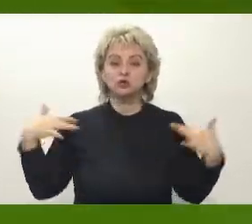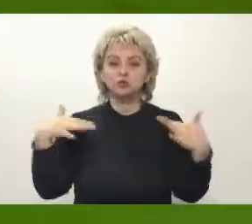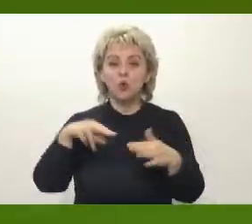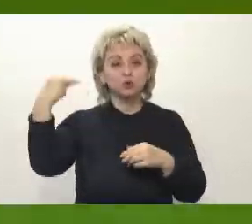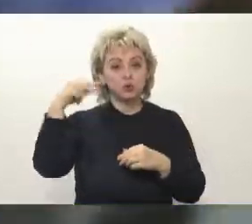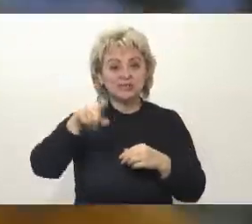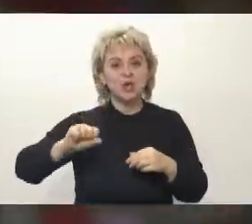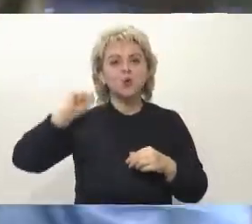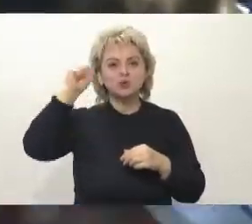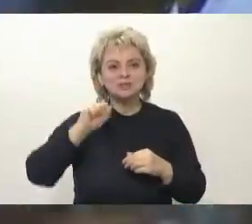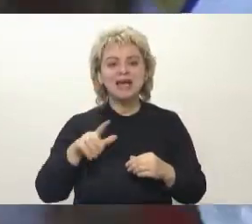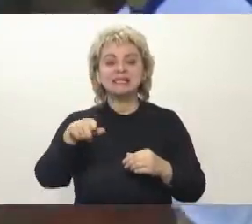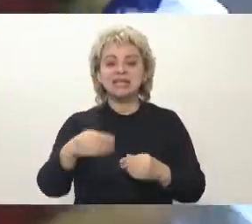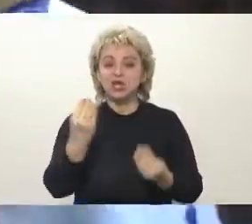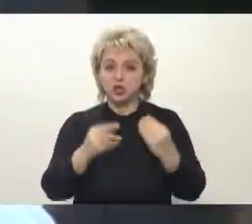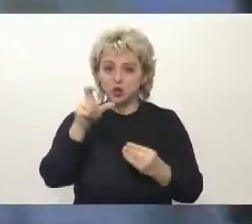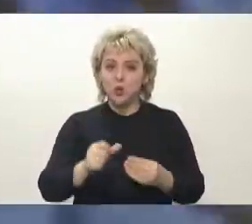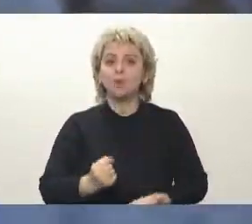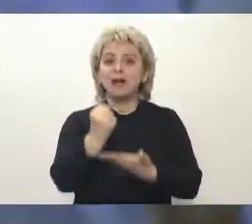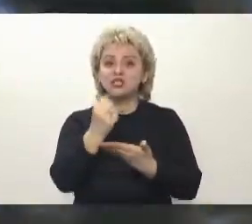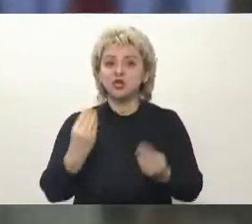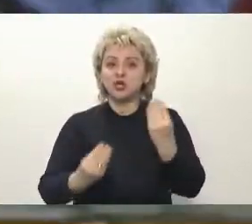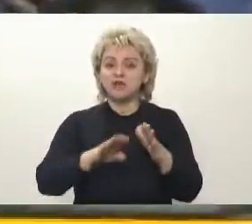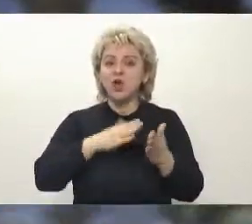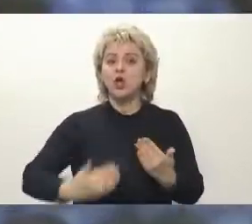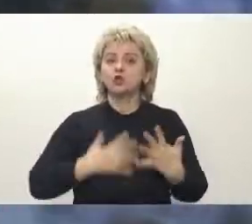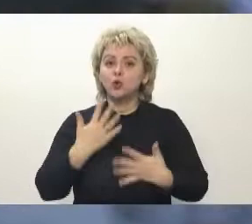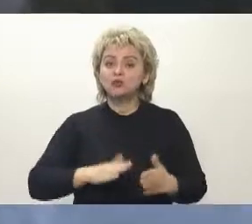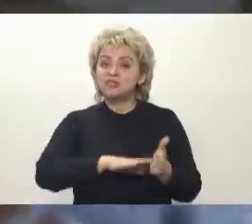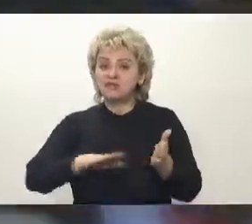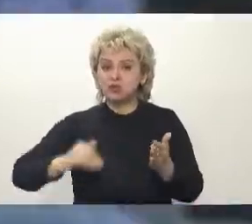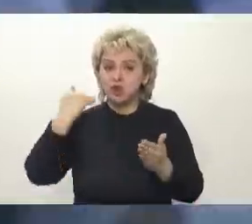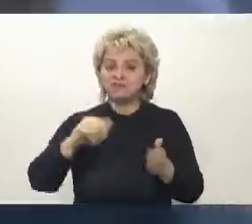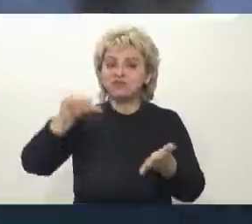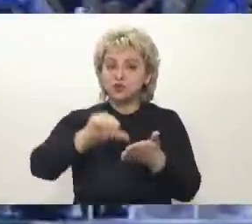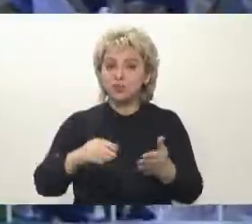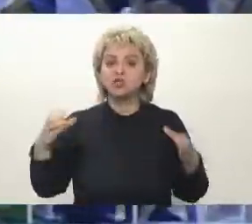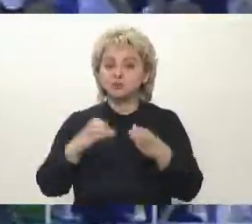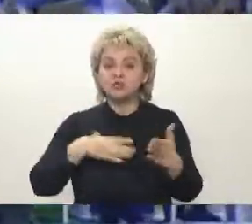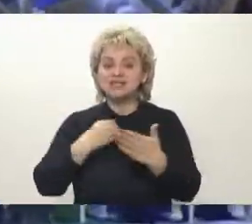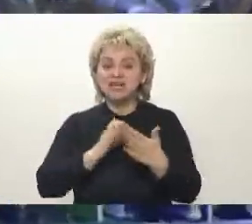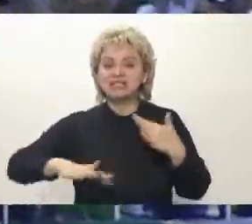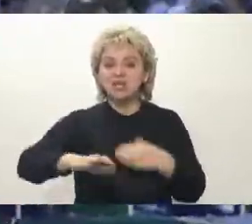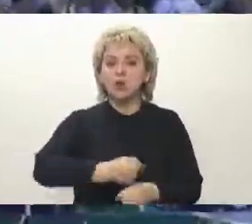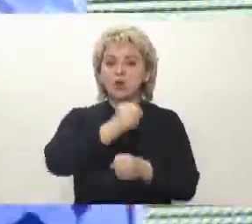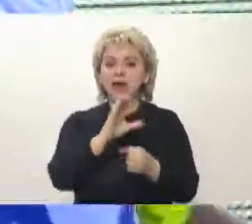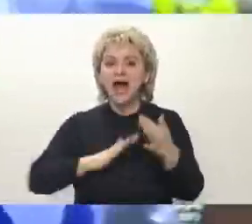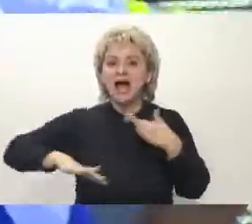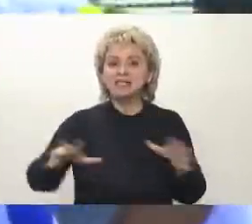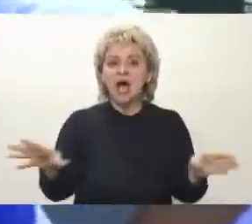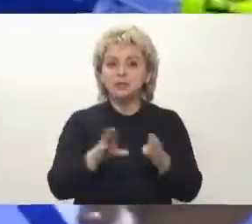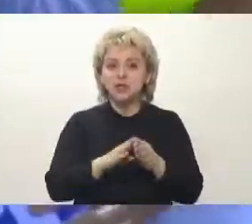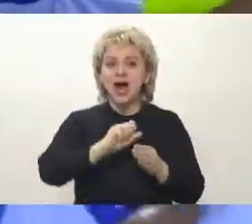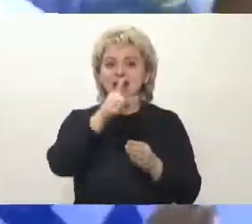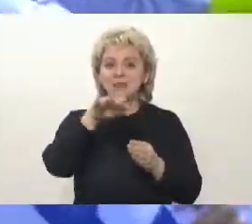в Турции, узбекский нападающий поддерживает игровой тонус на высшем уровне, выступает за сборную своей страны на Кубке Азии в Объединенных